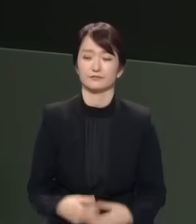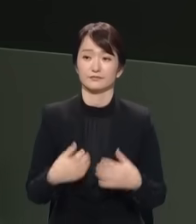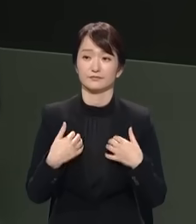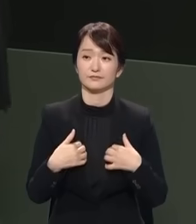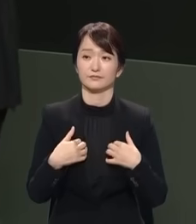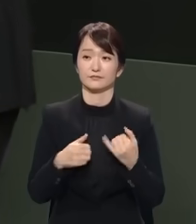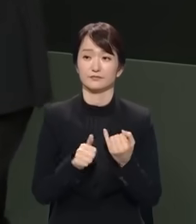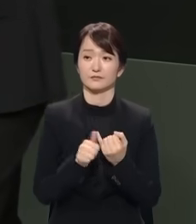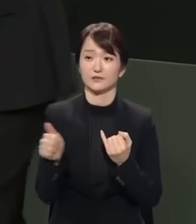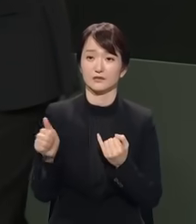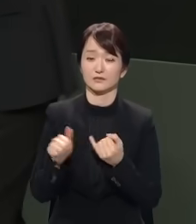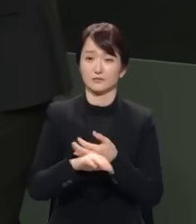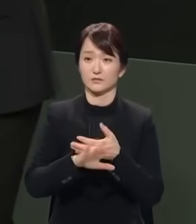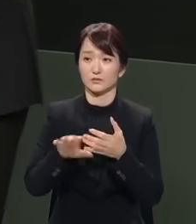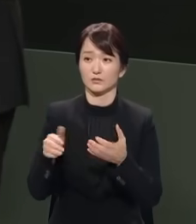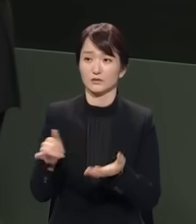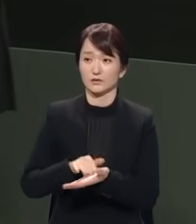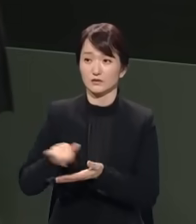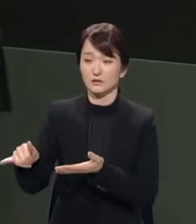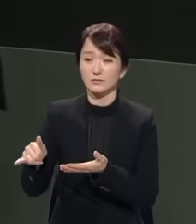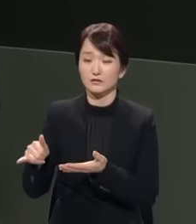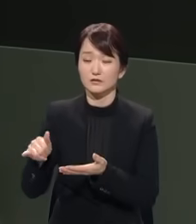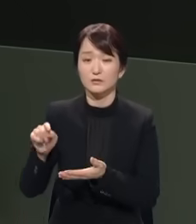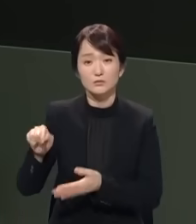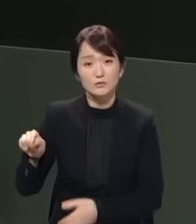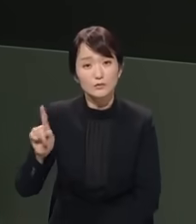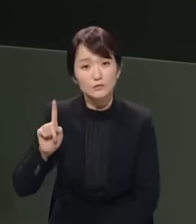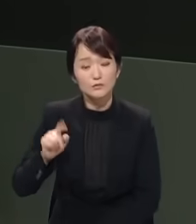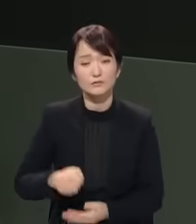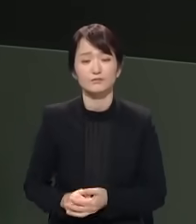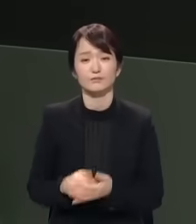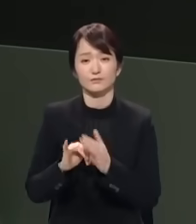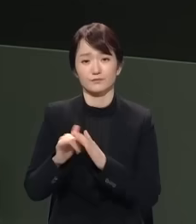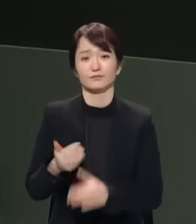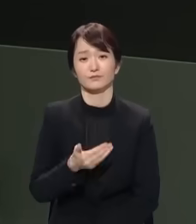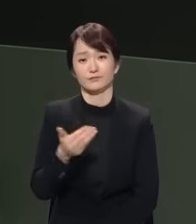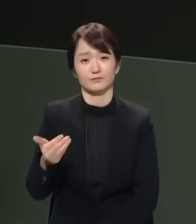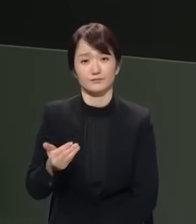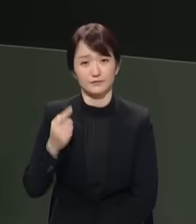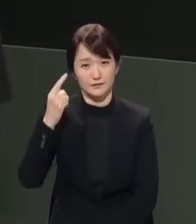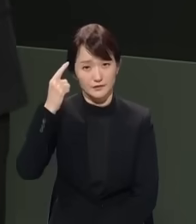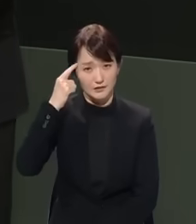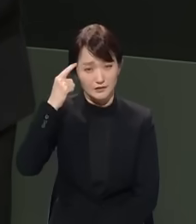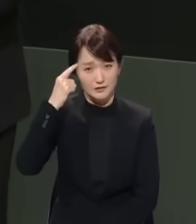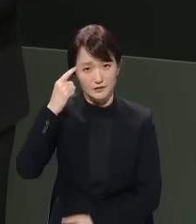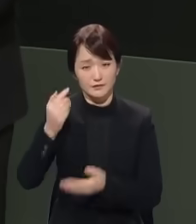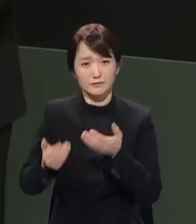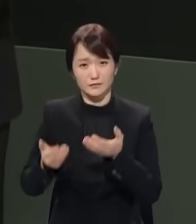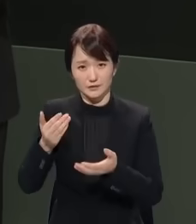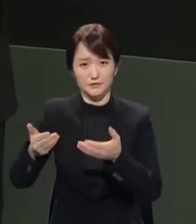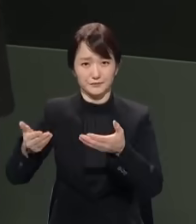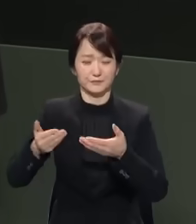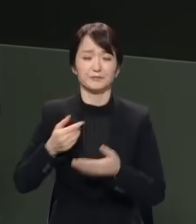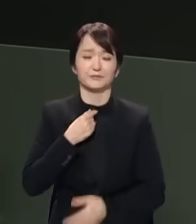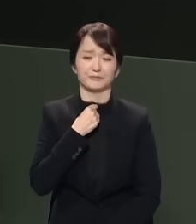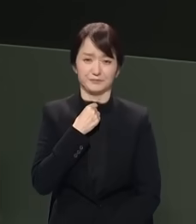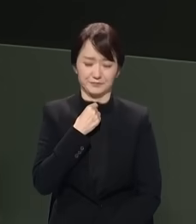명절에 남편이 출장 간다면 자 사방가족께서 가족 여러분들의 집단 지성의 판단을 받아보고